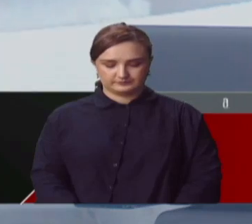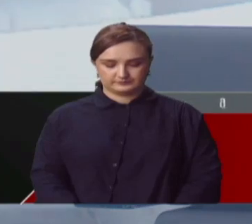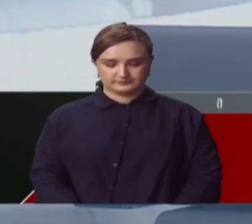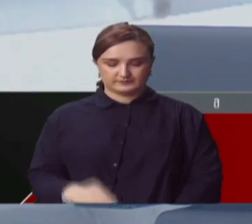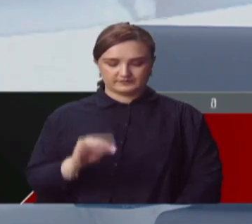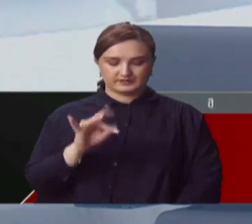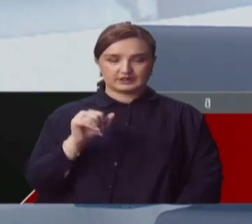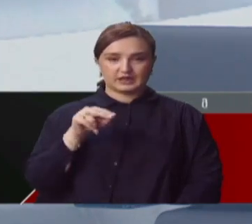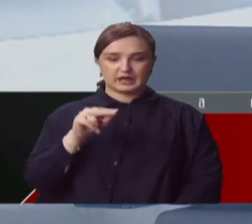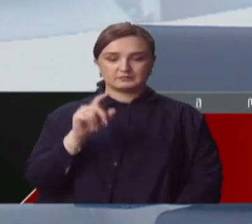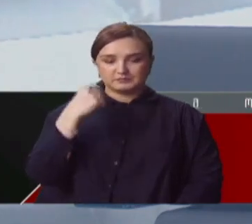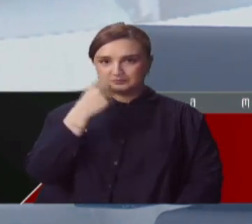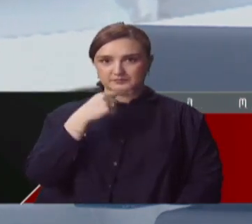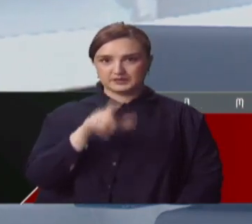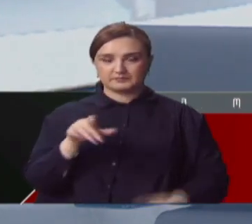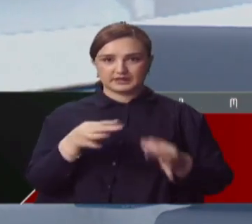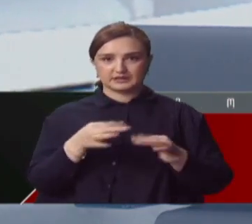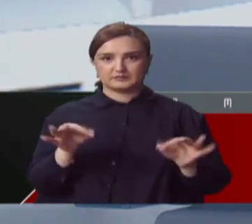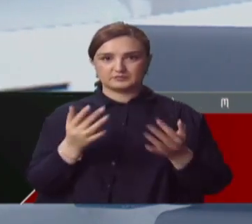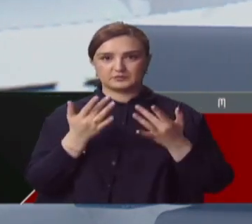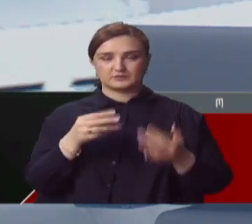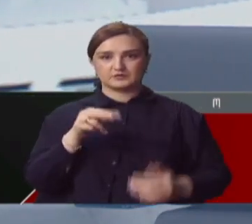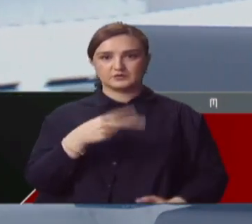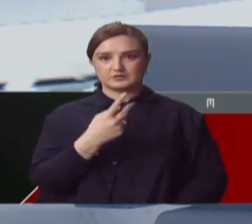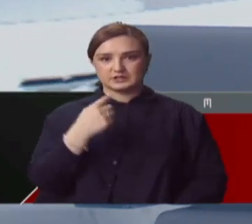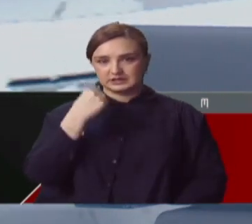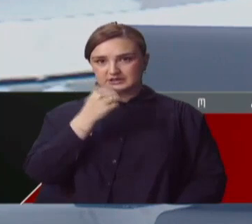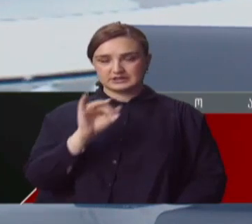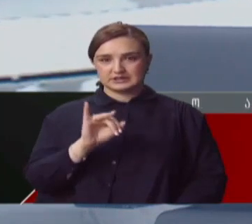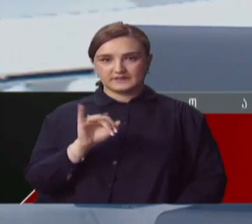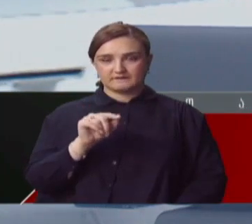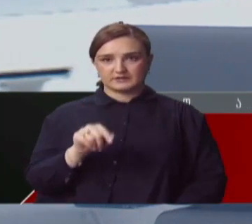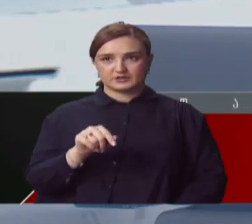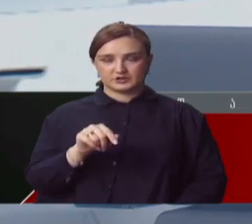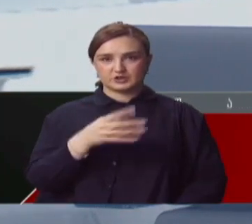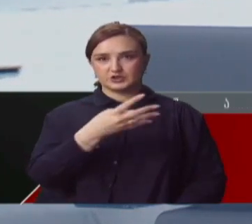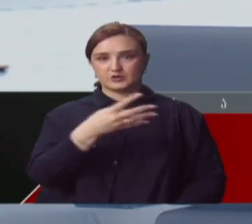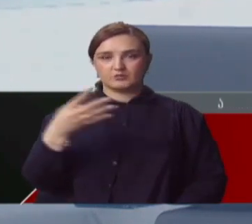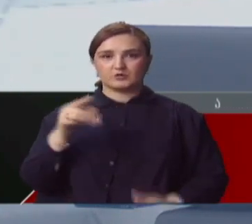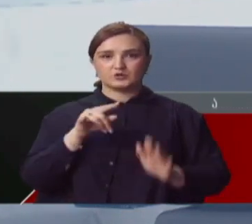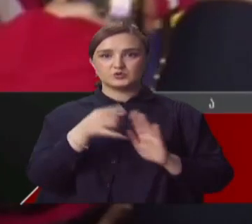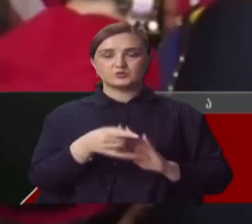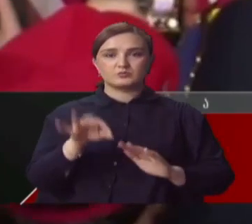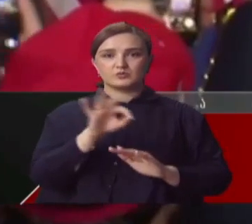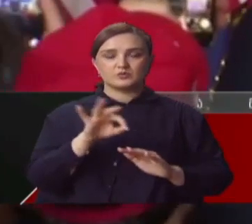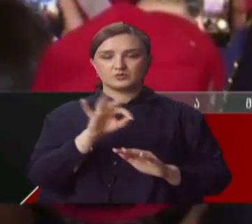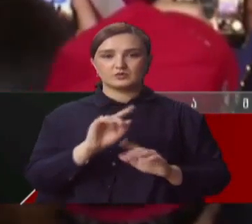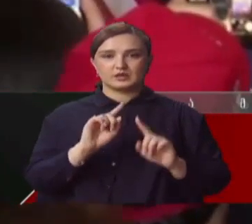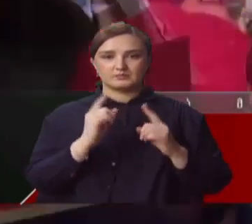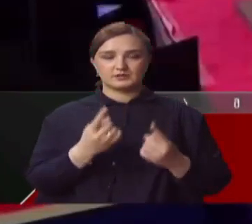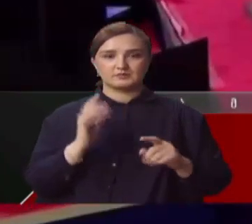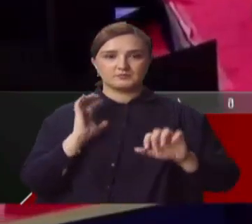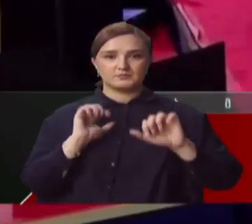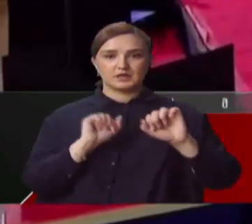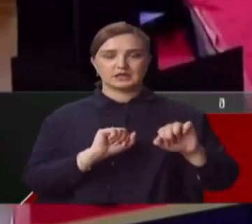دونالد ترامپ این پیرتگا تا ویسو پلی باسیت خوش روم لبیت زوریات هست اوت دایر تیت لیسی آنوارشی کابیتولیوم میشن و بیش تور میز گامو دا پاتیم رپس آیو و شتا چیم خارتا و